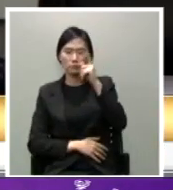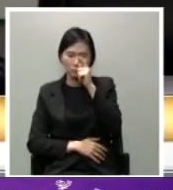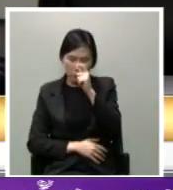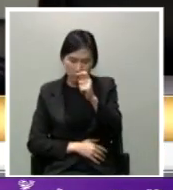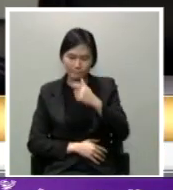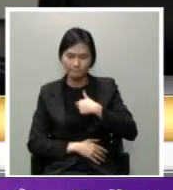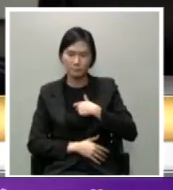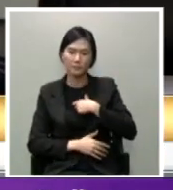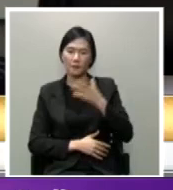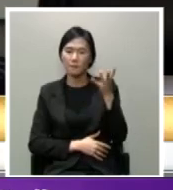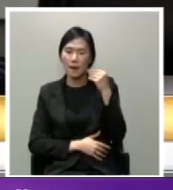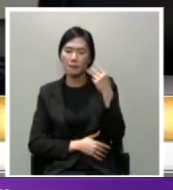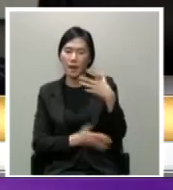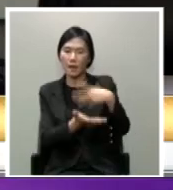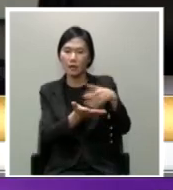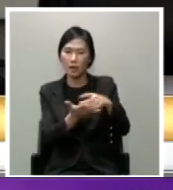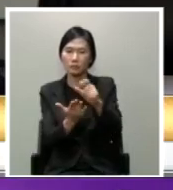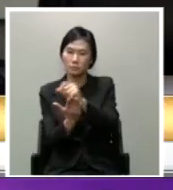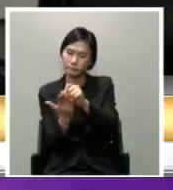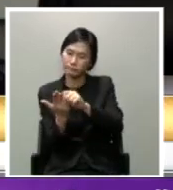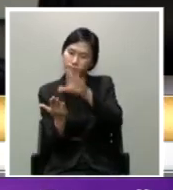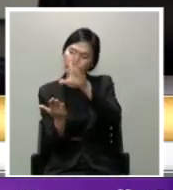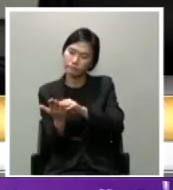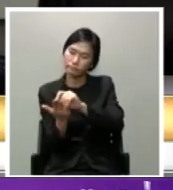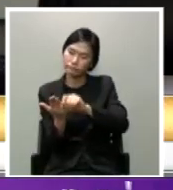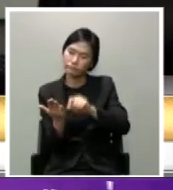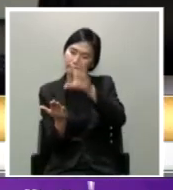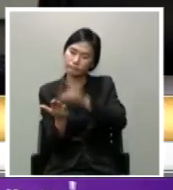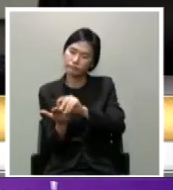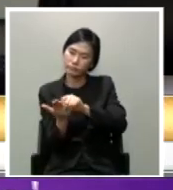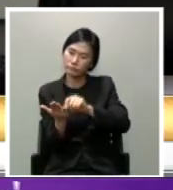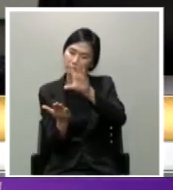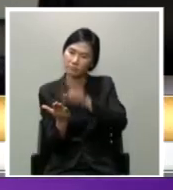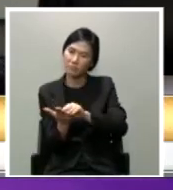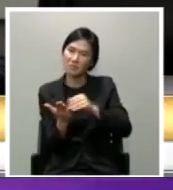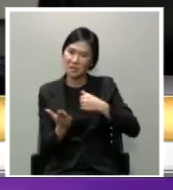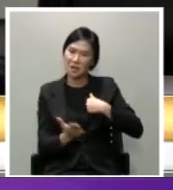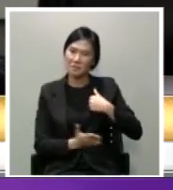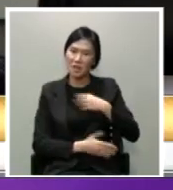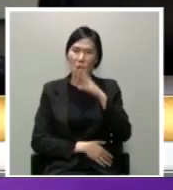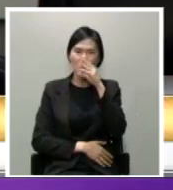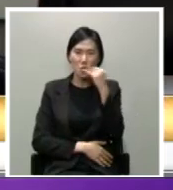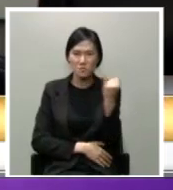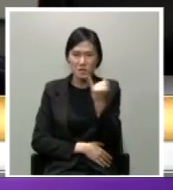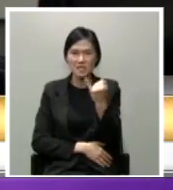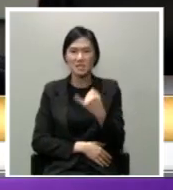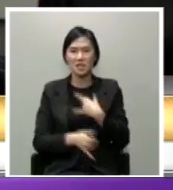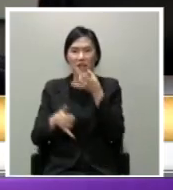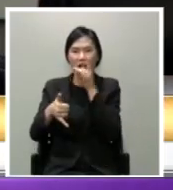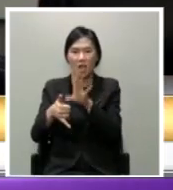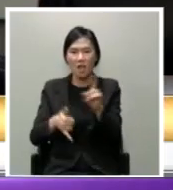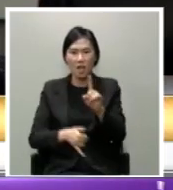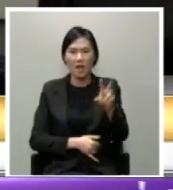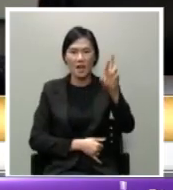ฮะเสียดสีนี่ผมจดไว้แล้วท่านเสียดสีสภาผู้แทนราษฎรผู้อภิปรายซึ่งผมดู